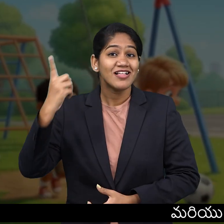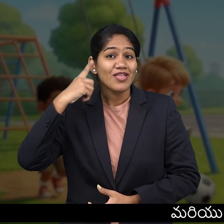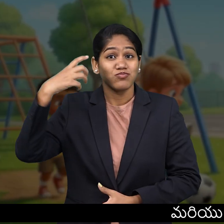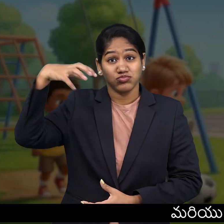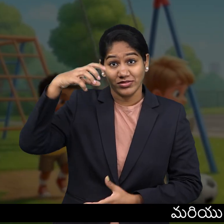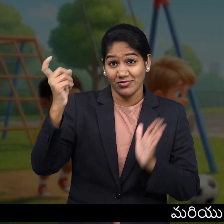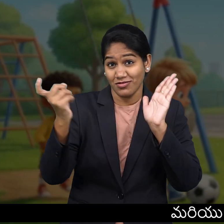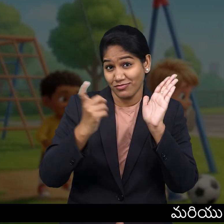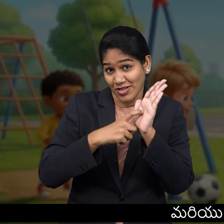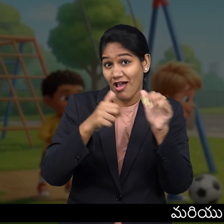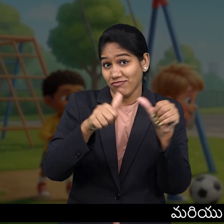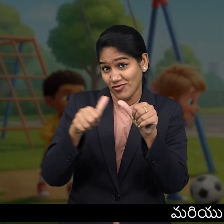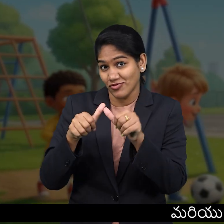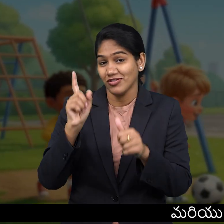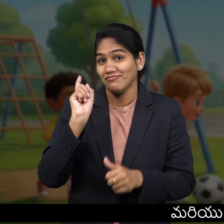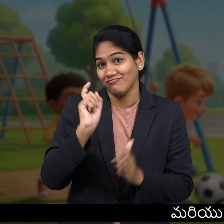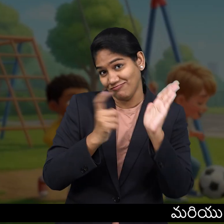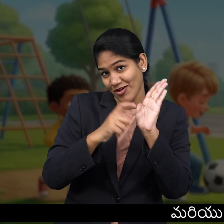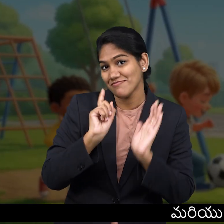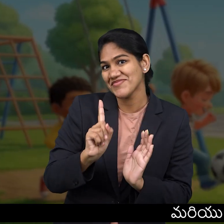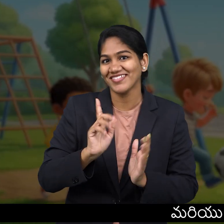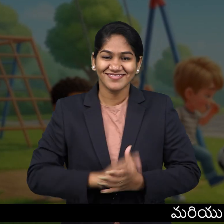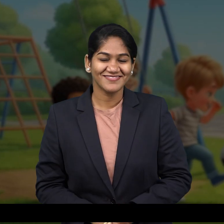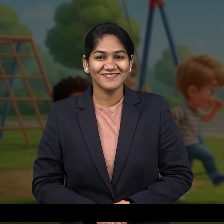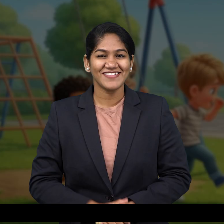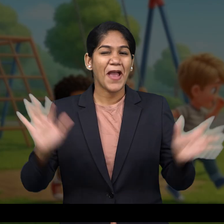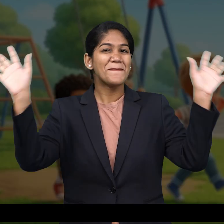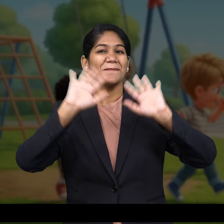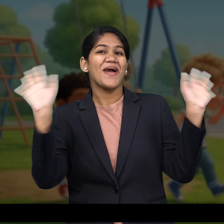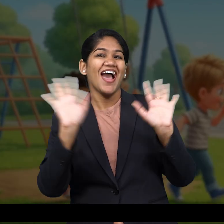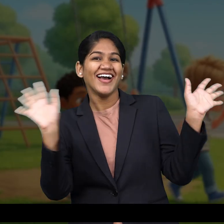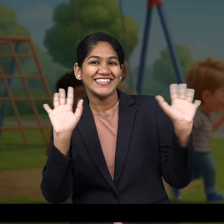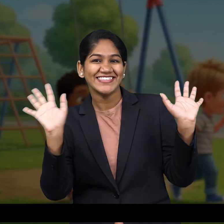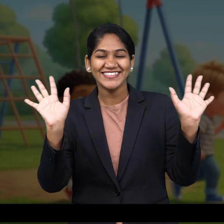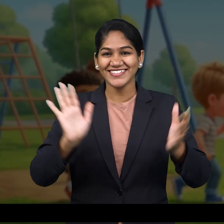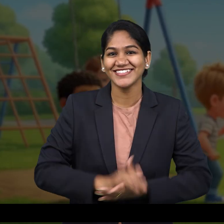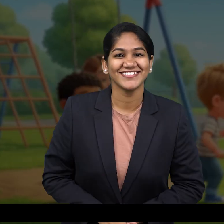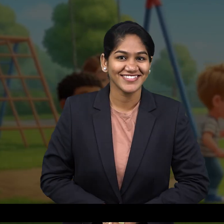మరియు సబ్స్క్రైబ్ చేయండి. బాయ్.